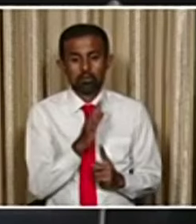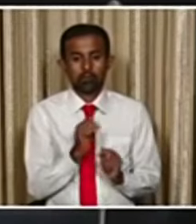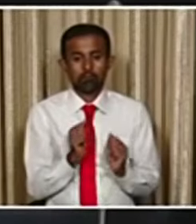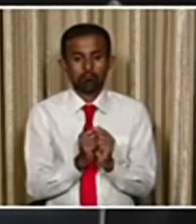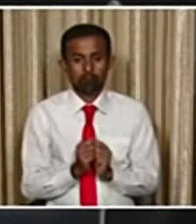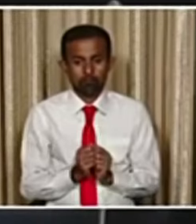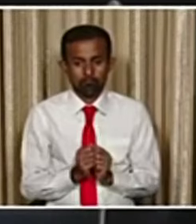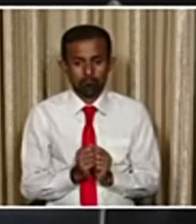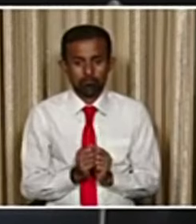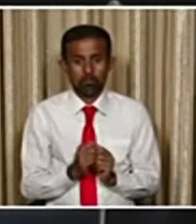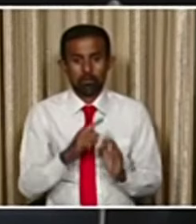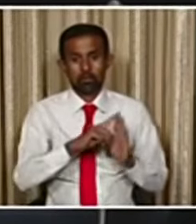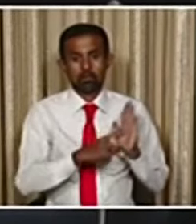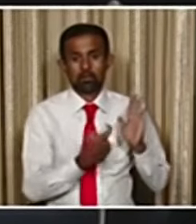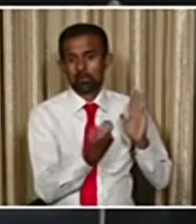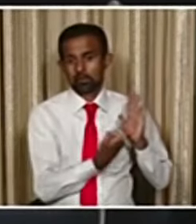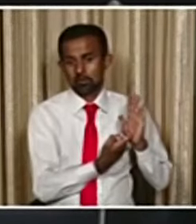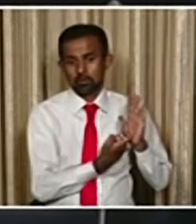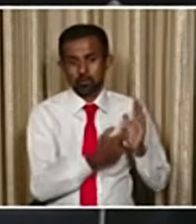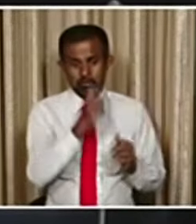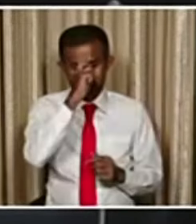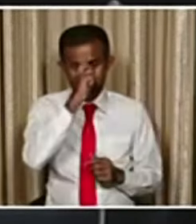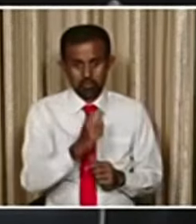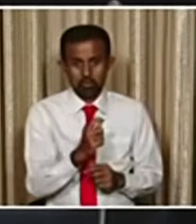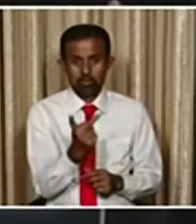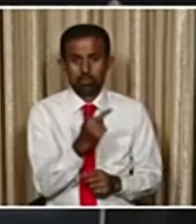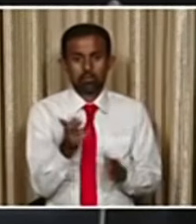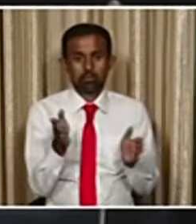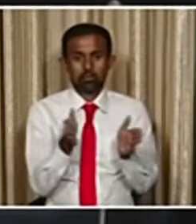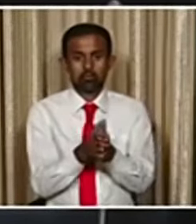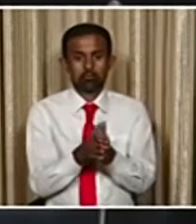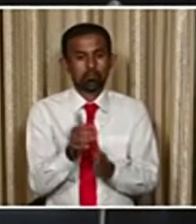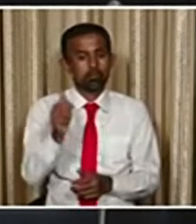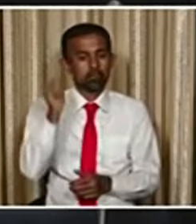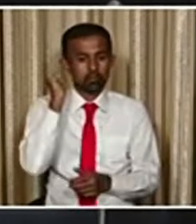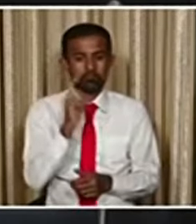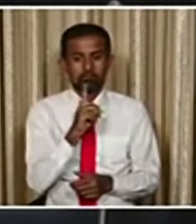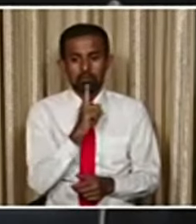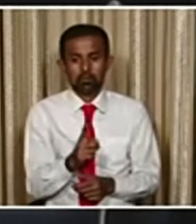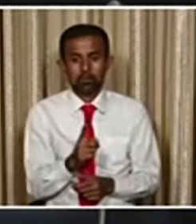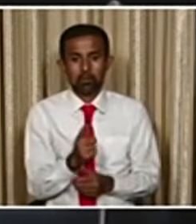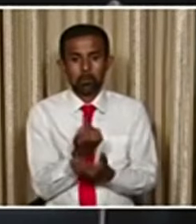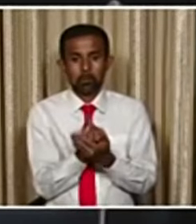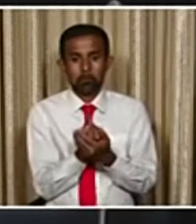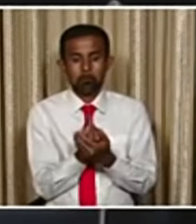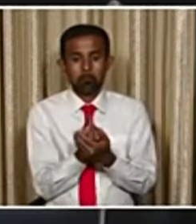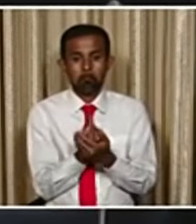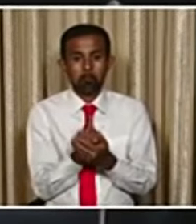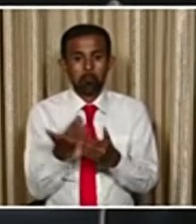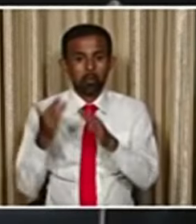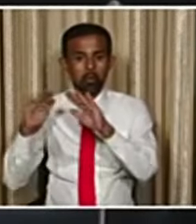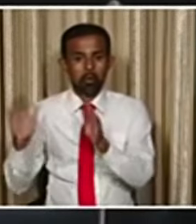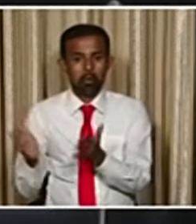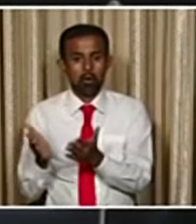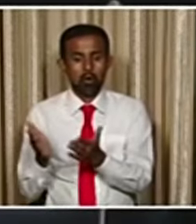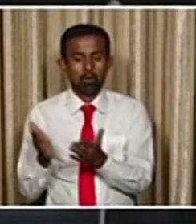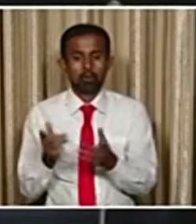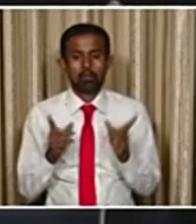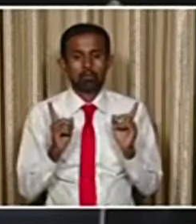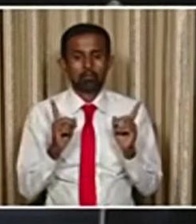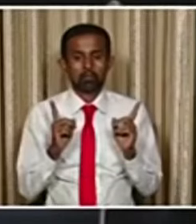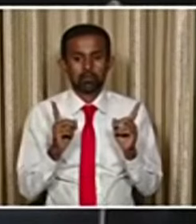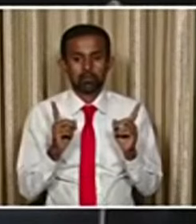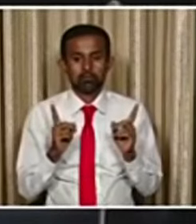ಜನಾಧಿಪತ್ಯುಮ ಹಟಿಯಟ ಹಿಟಿಯೇ ಜಯ ಜಯವರ್ಧನ ಮತ್ತುಮ ಏಗೊಳ್ಳ ಏಕತು ಎಲ್ಲ ಏ ಕಾಲೆ ಅಪಿ ಕಿವೇ ಲಾಂಪು ಕಲಗೆ ಡಿಸೆಲ್ಲಮ ಕಿಯಲಿಂಗ ಏ ಲಾಂಪು